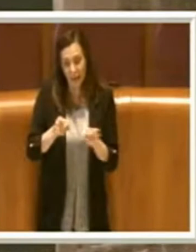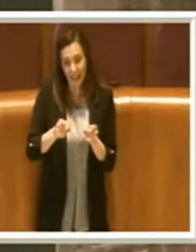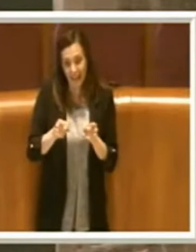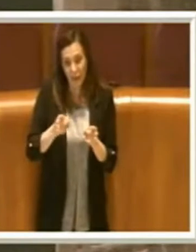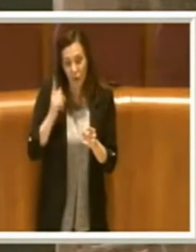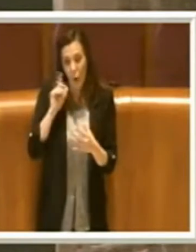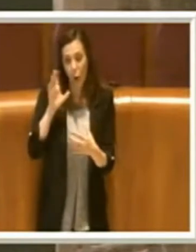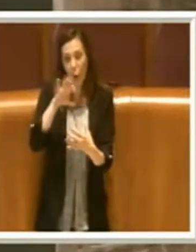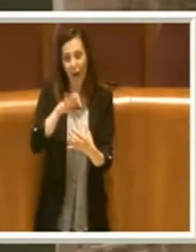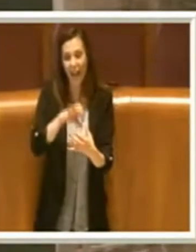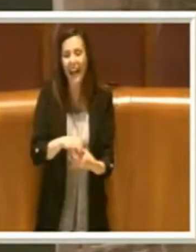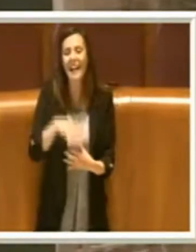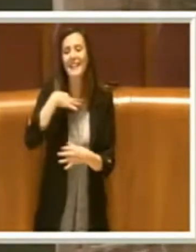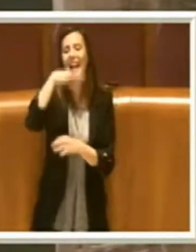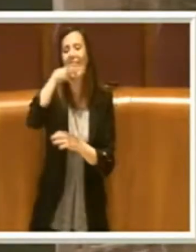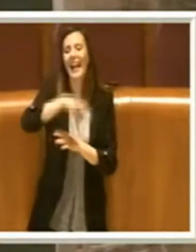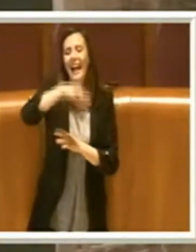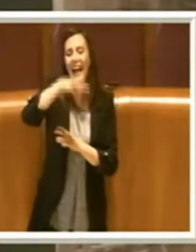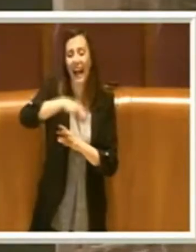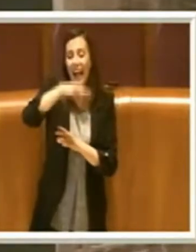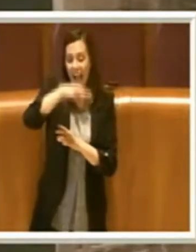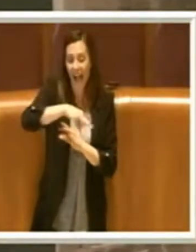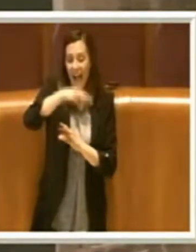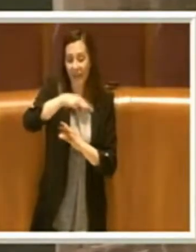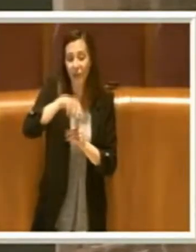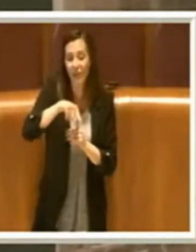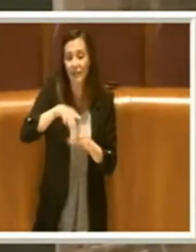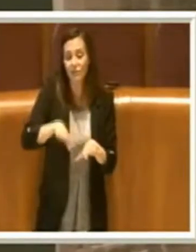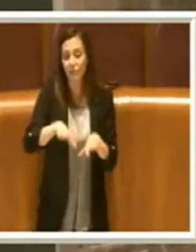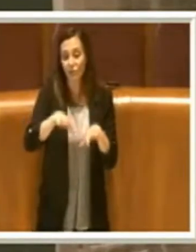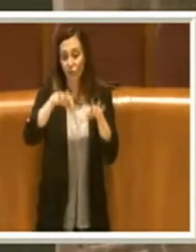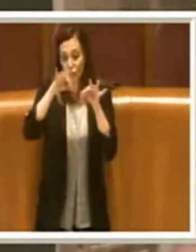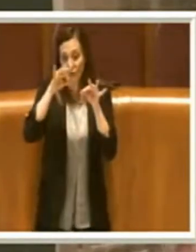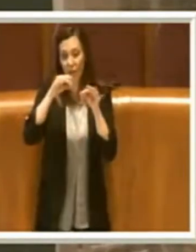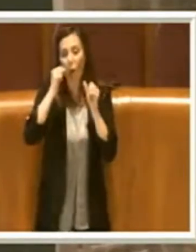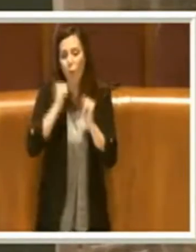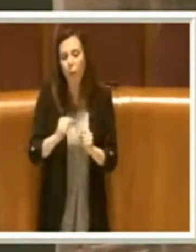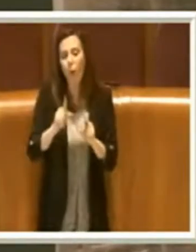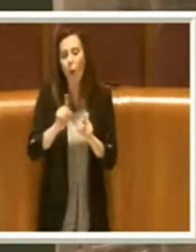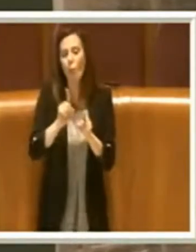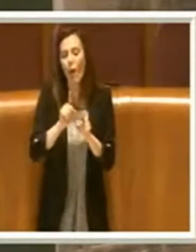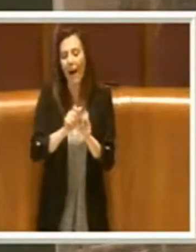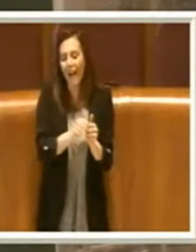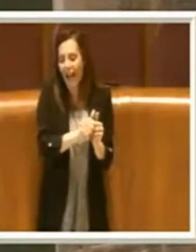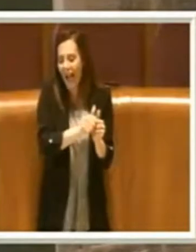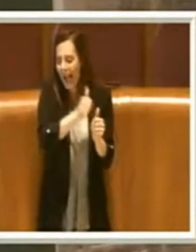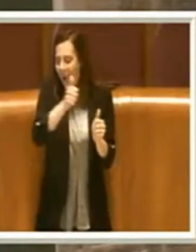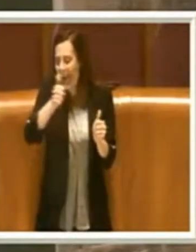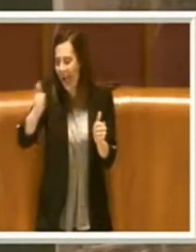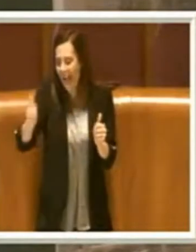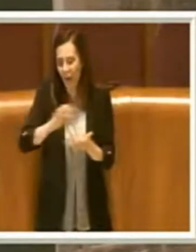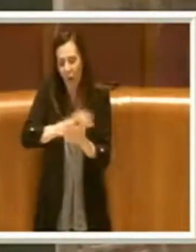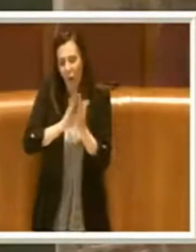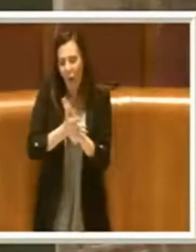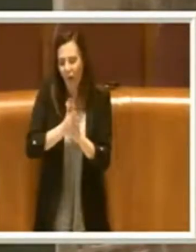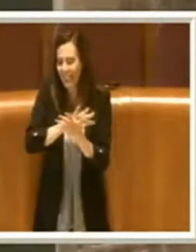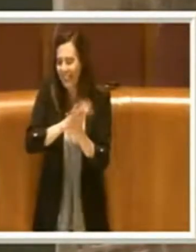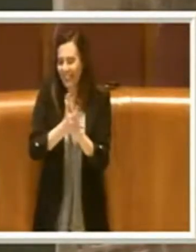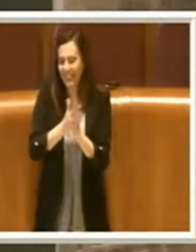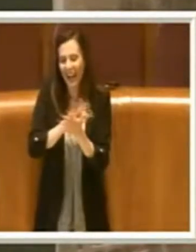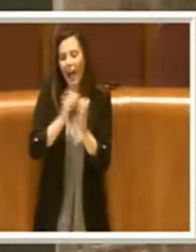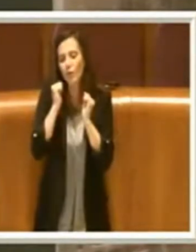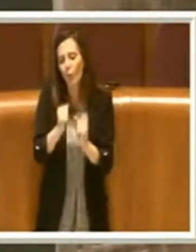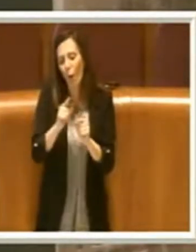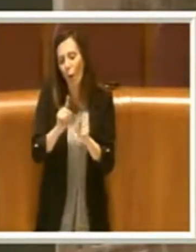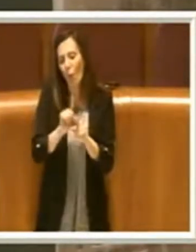tutti i canoni che ovviamente verranno eventualmente sospesi nel corso ovviamente del rapporto contrattuale questo è soltanto